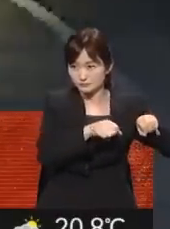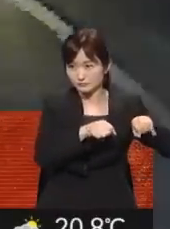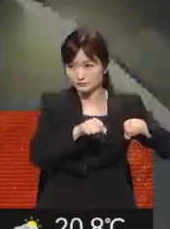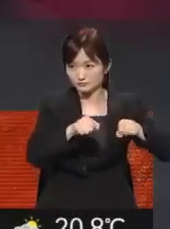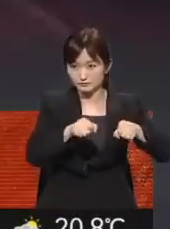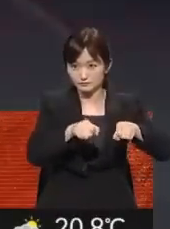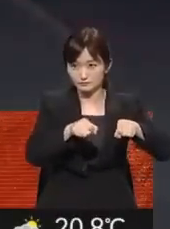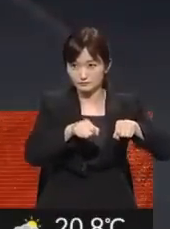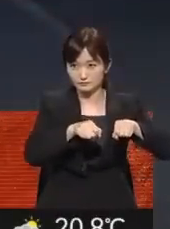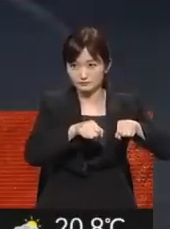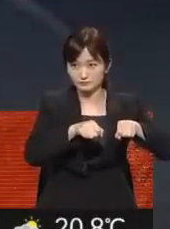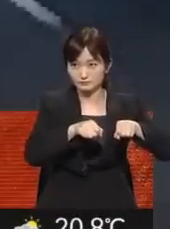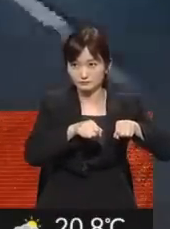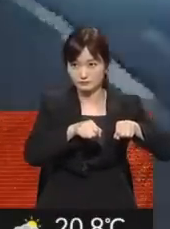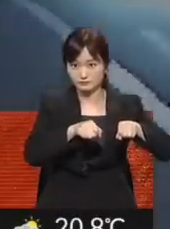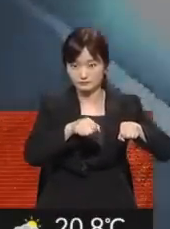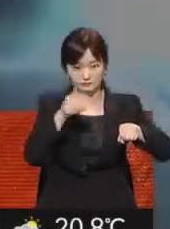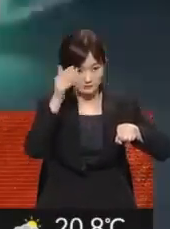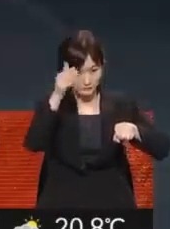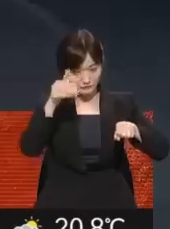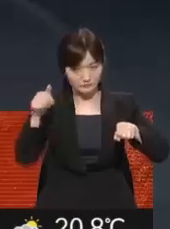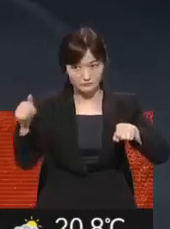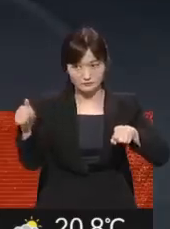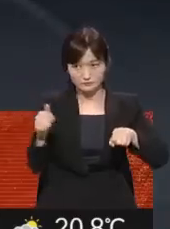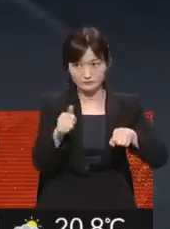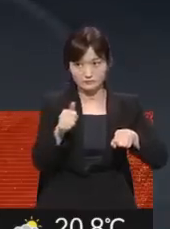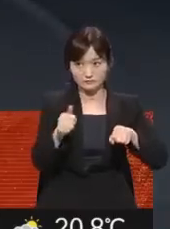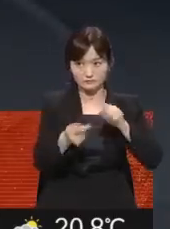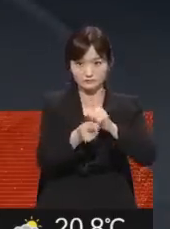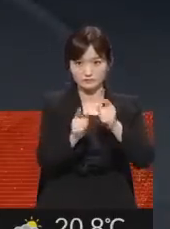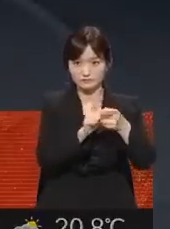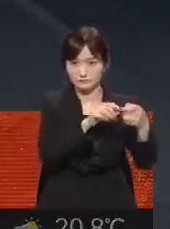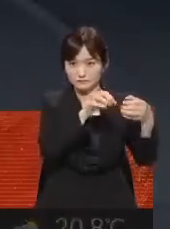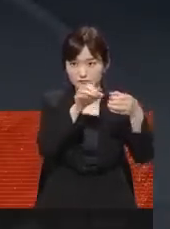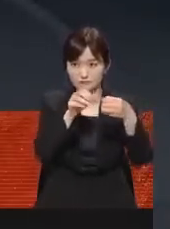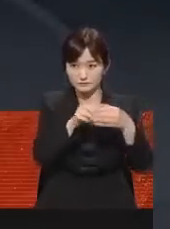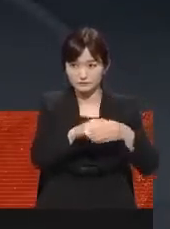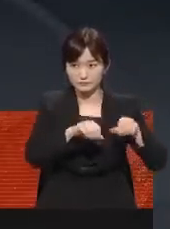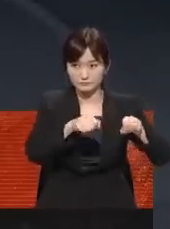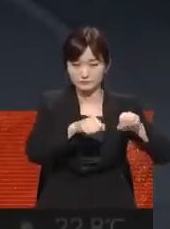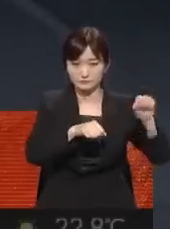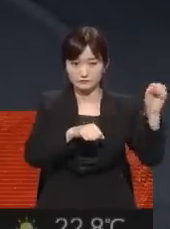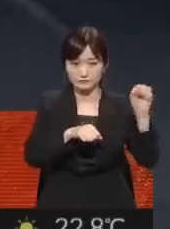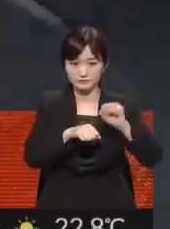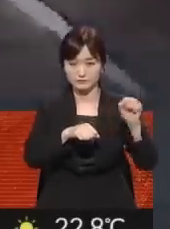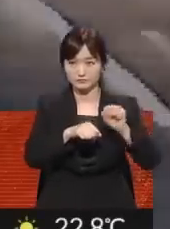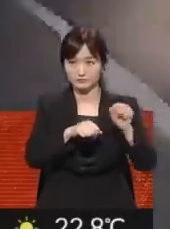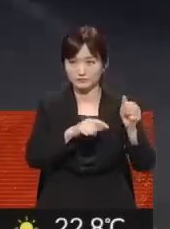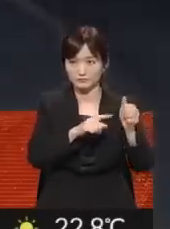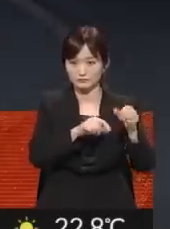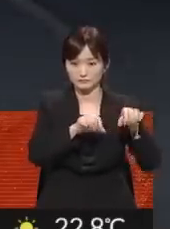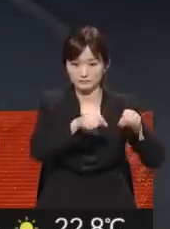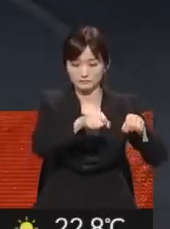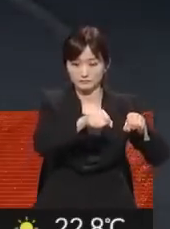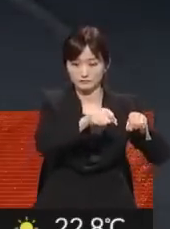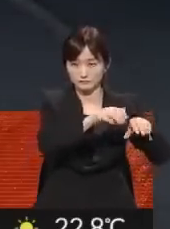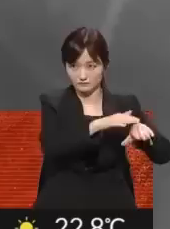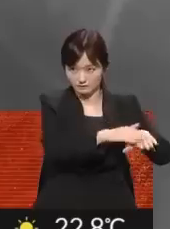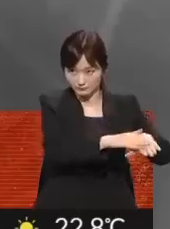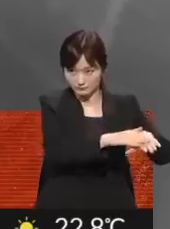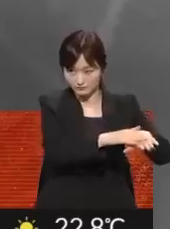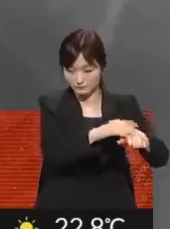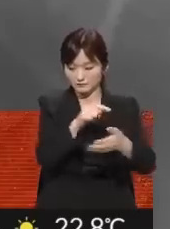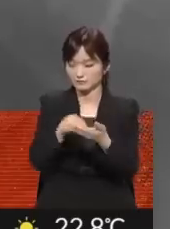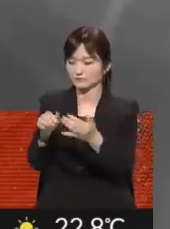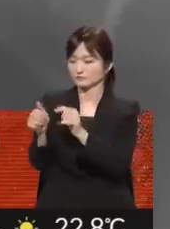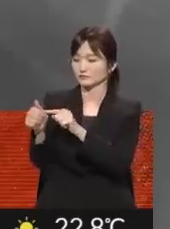걸어가는데 일단 뭔가 서로 얘기가 오가는 것 같습니다 오토바이 운전자들이이 오토바이를 근처에 세우고 다시